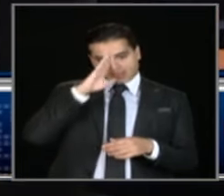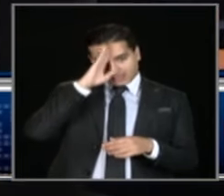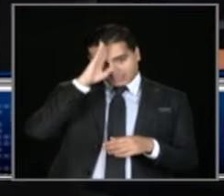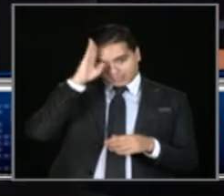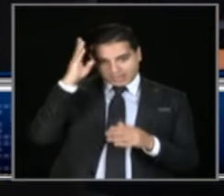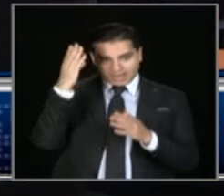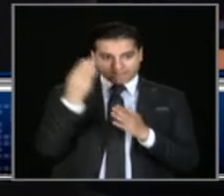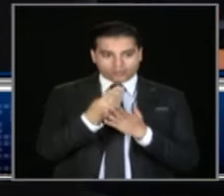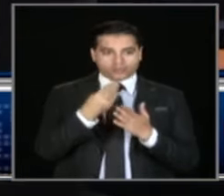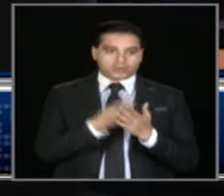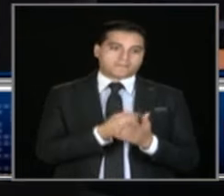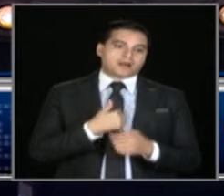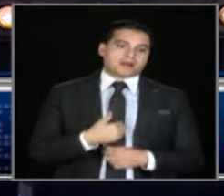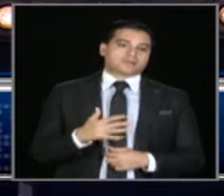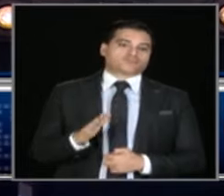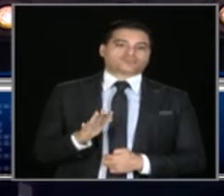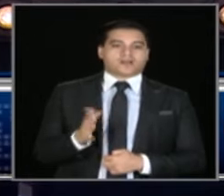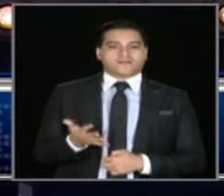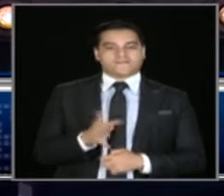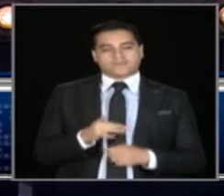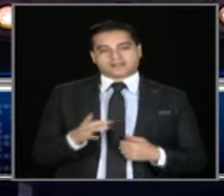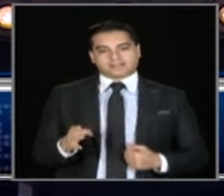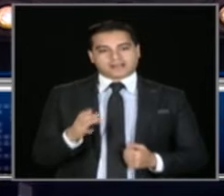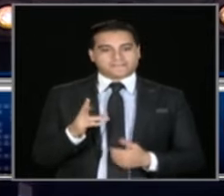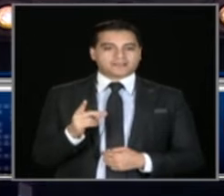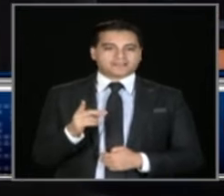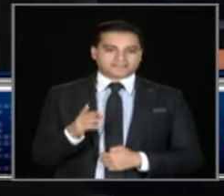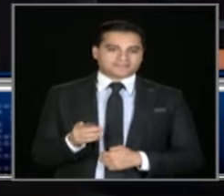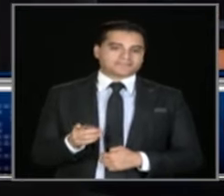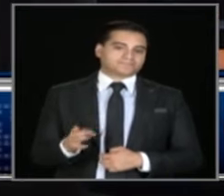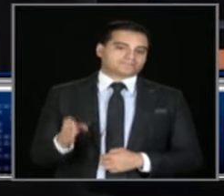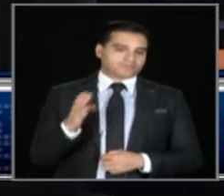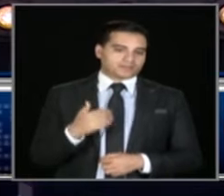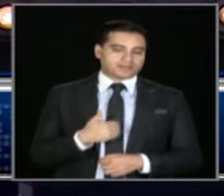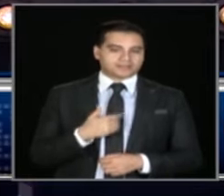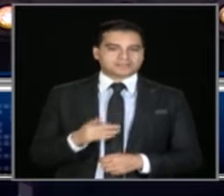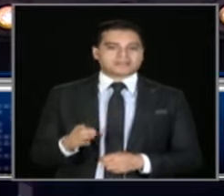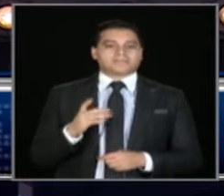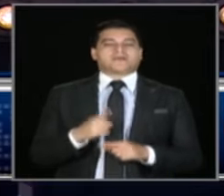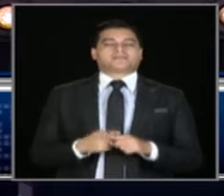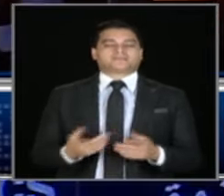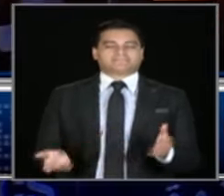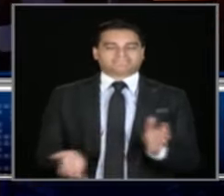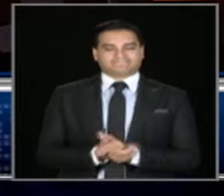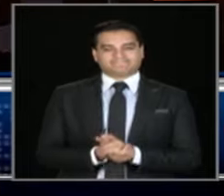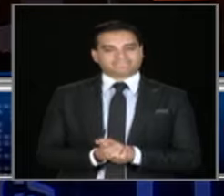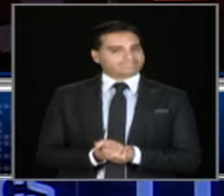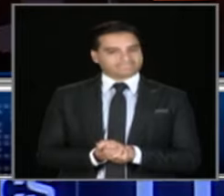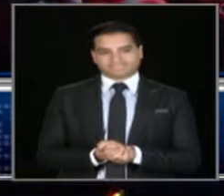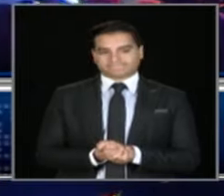مش موافق. لا أنا لا كان عندك إجابة تانية. العراق. إجابة خاطئة،